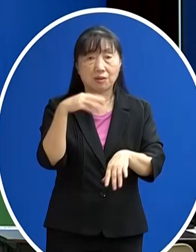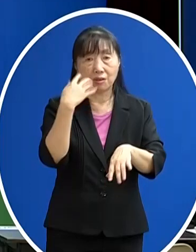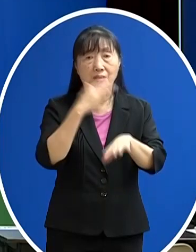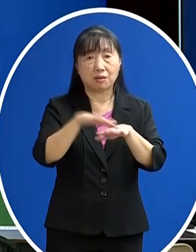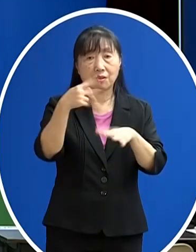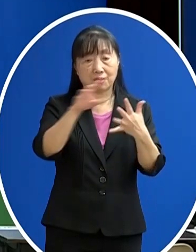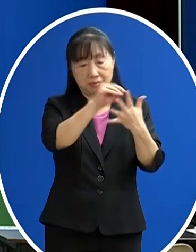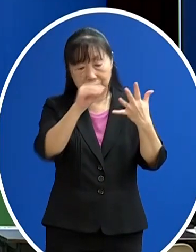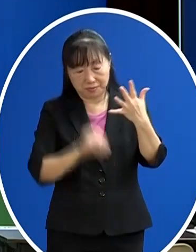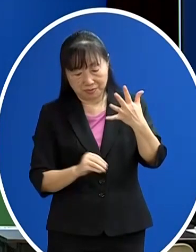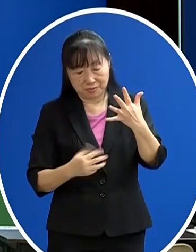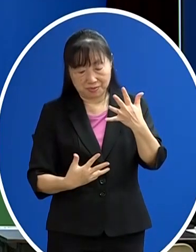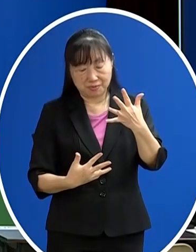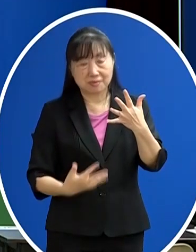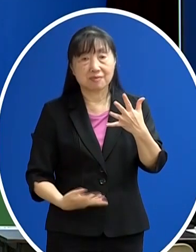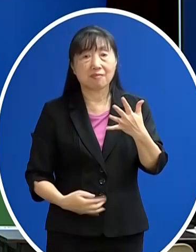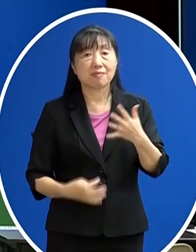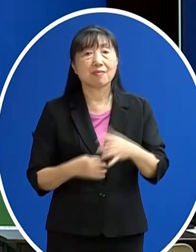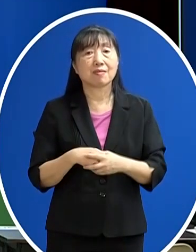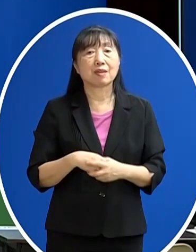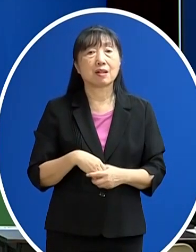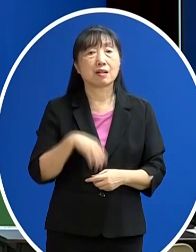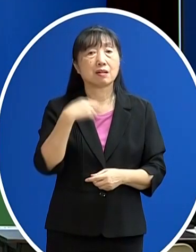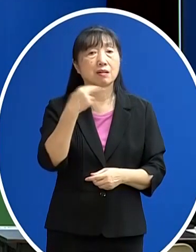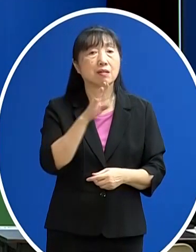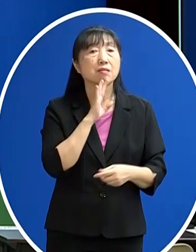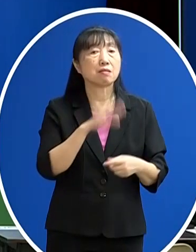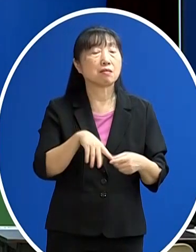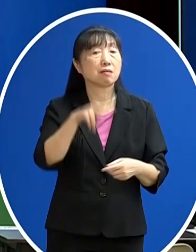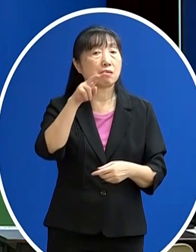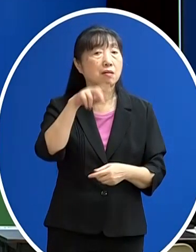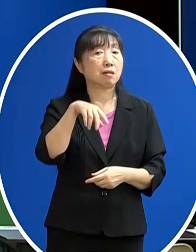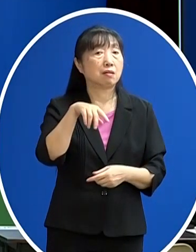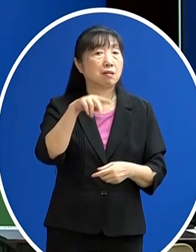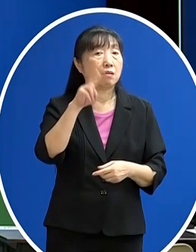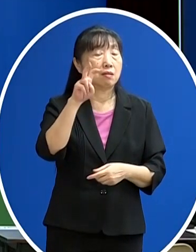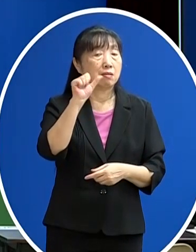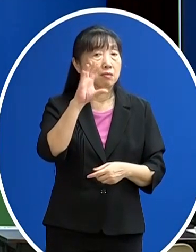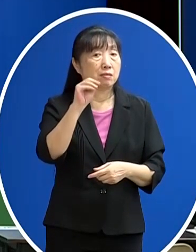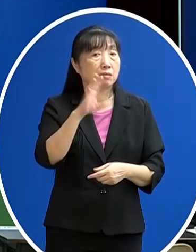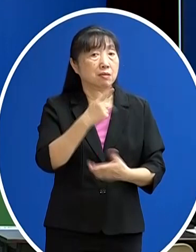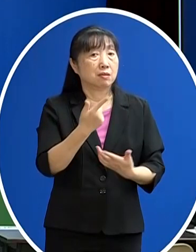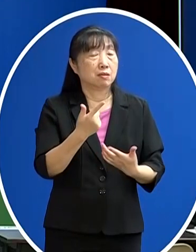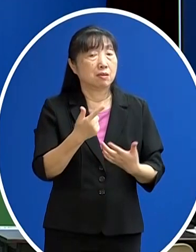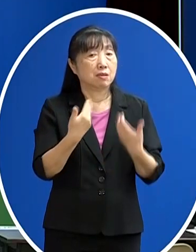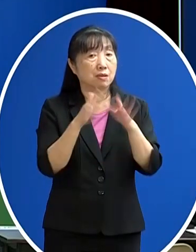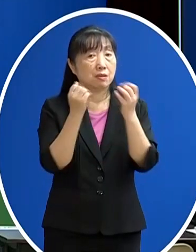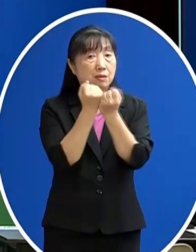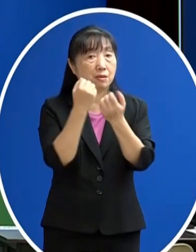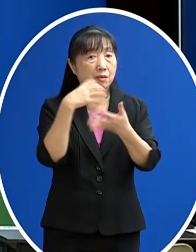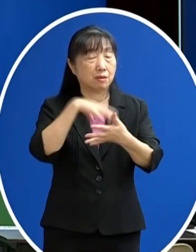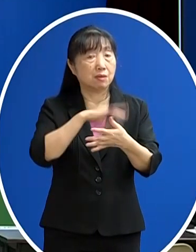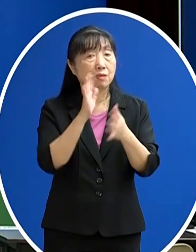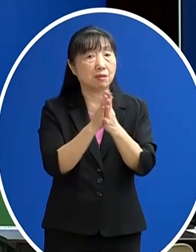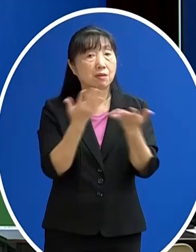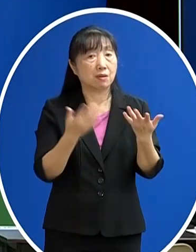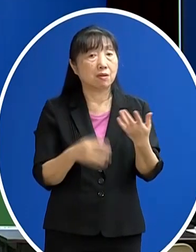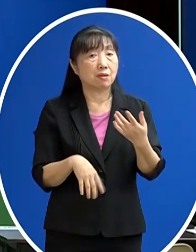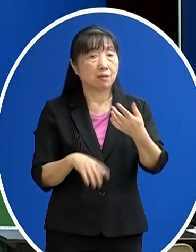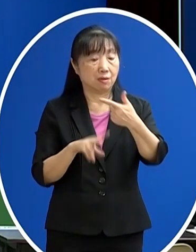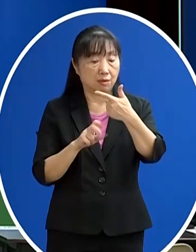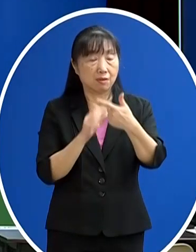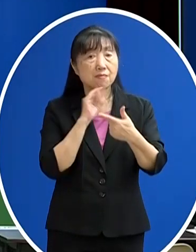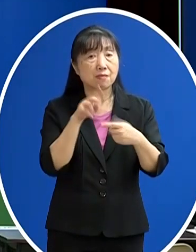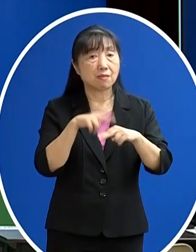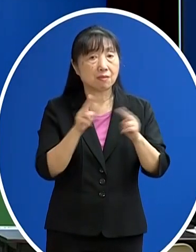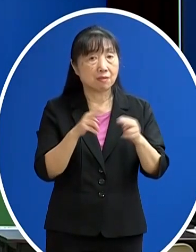放。然后另外一个问题是我们直购的25万剂末的那疫苗会在6月25号完成封监吗？然后昨天